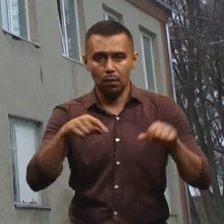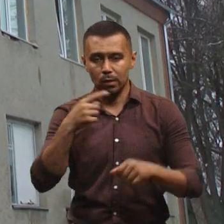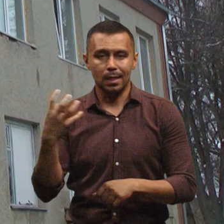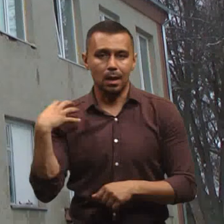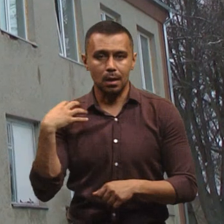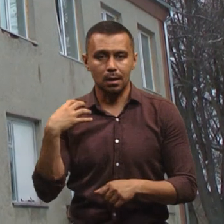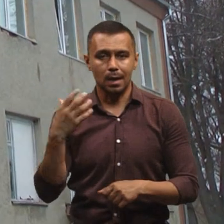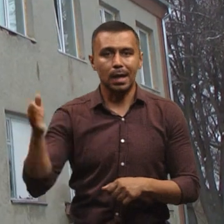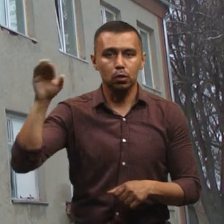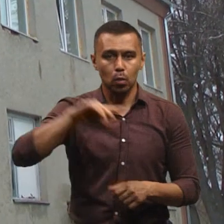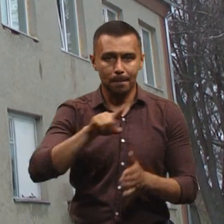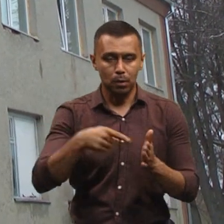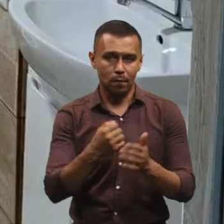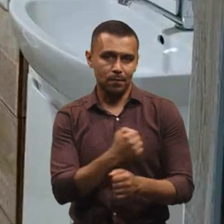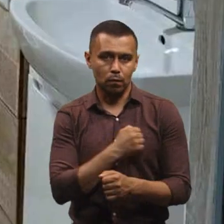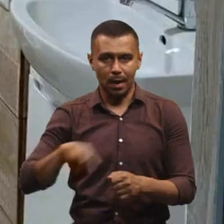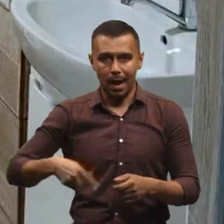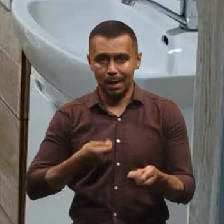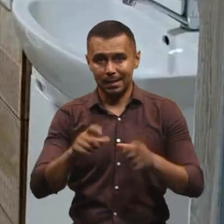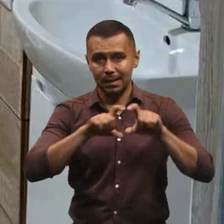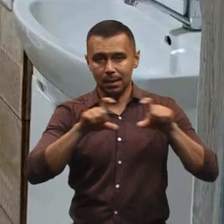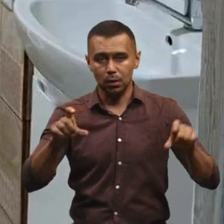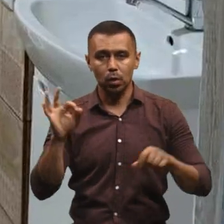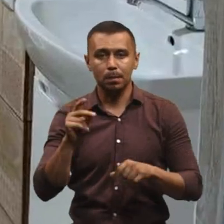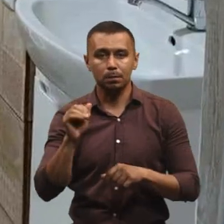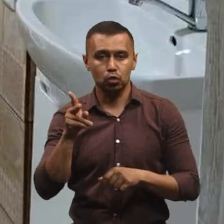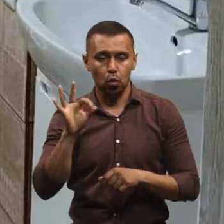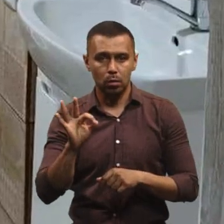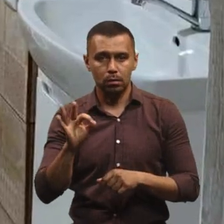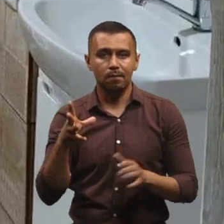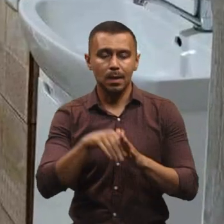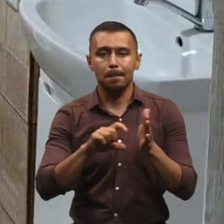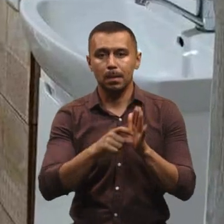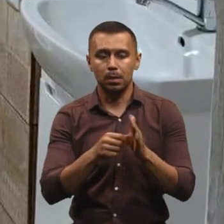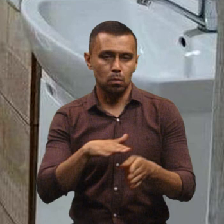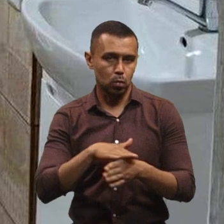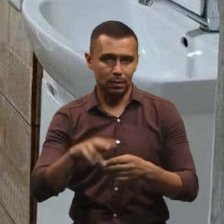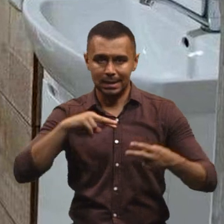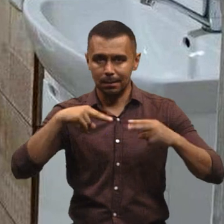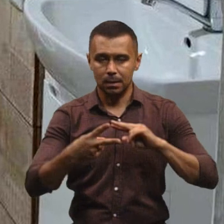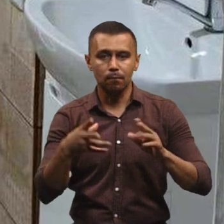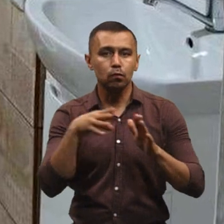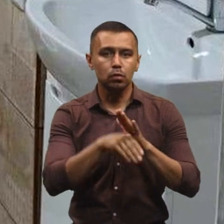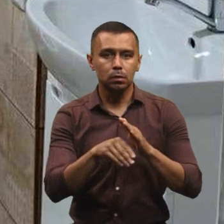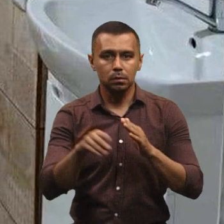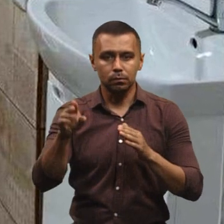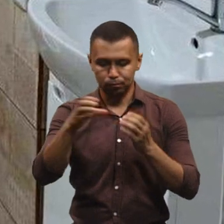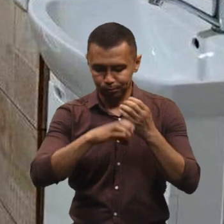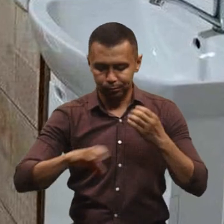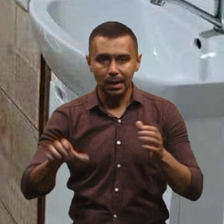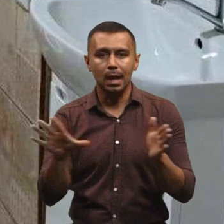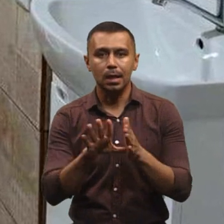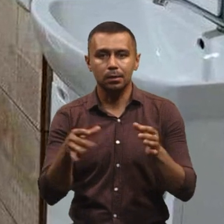начальника гірської міської військової адміністрації Олексія бабченка у приміщенні повністю замінено внутрішній комунікації